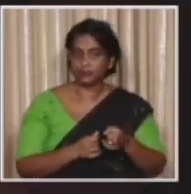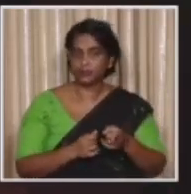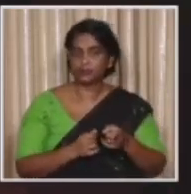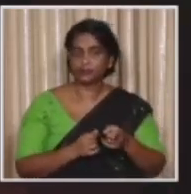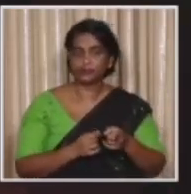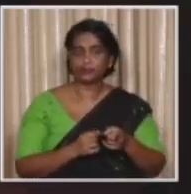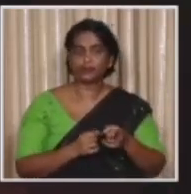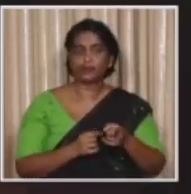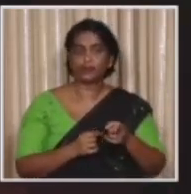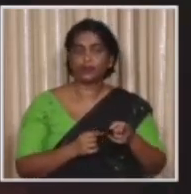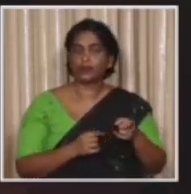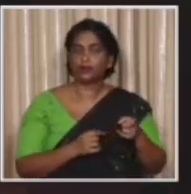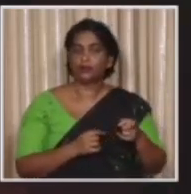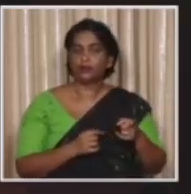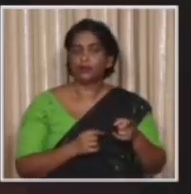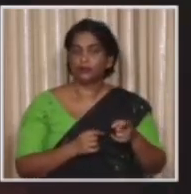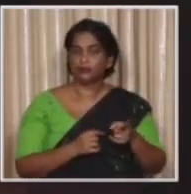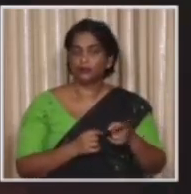PU CSL එක